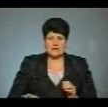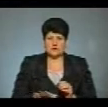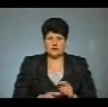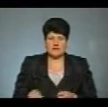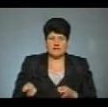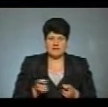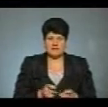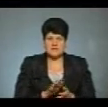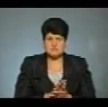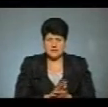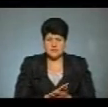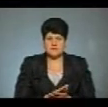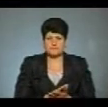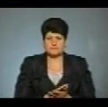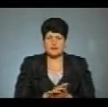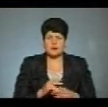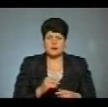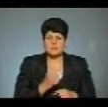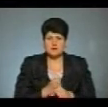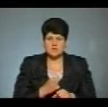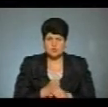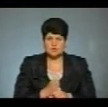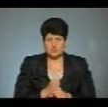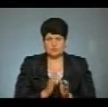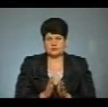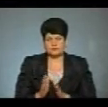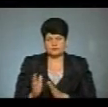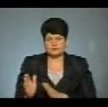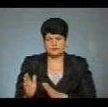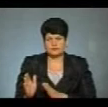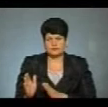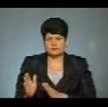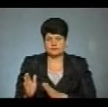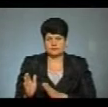вивіз сміття. Працюємо ми в штатному режимі.